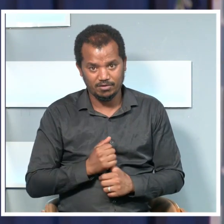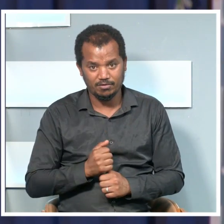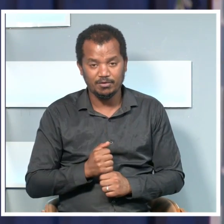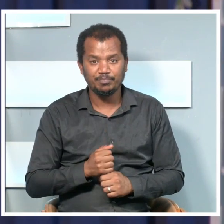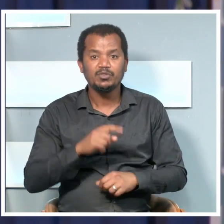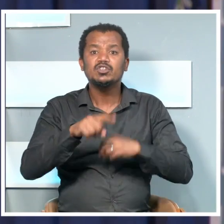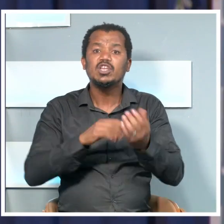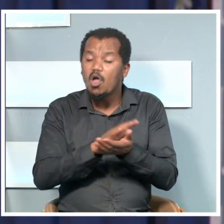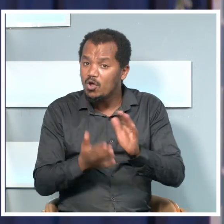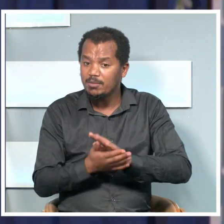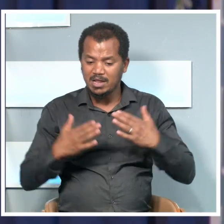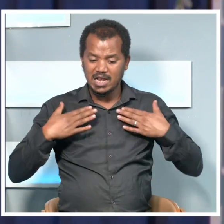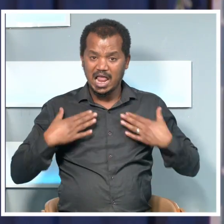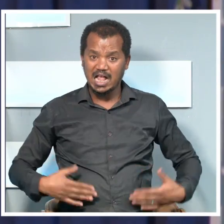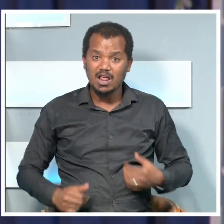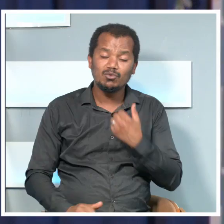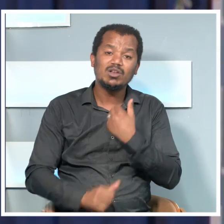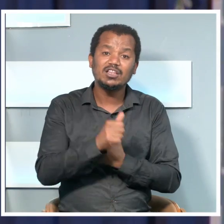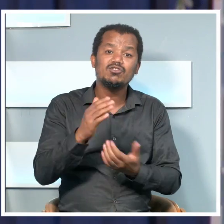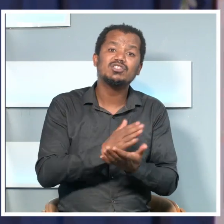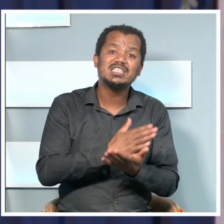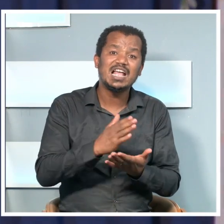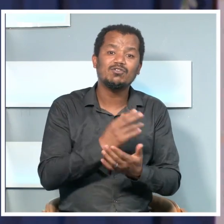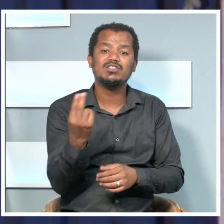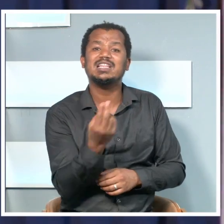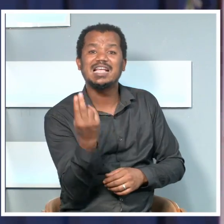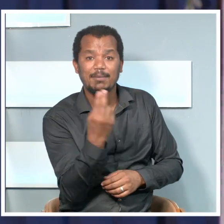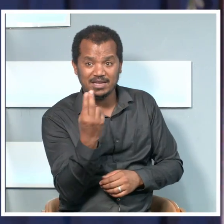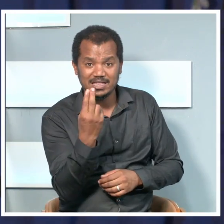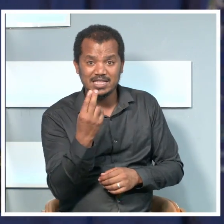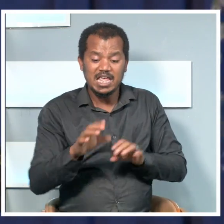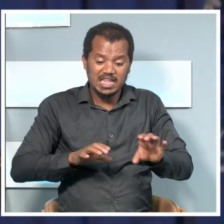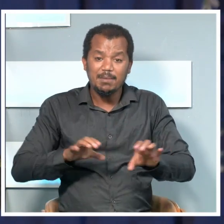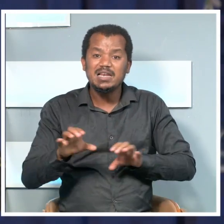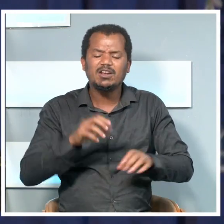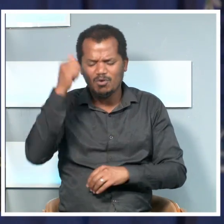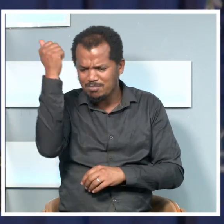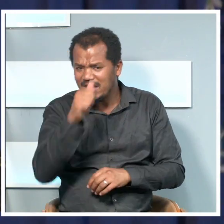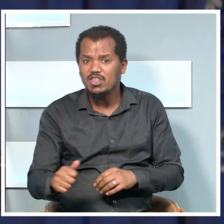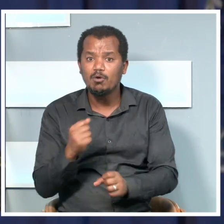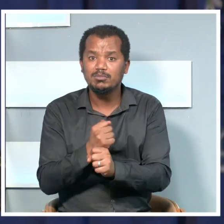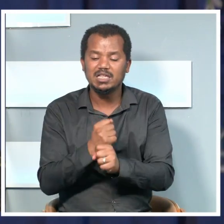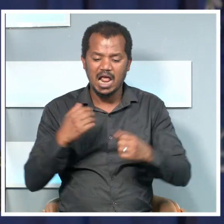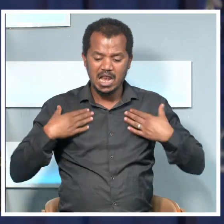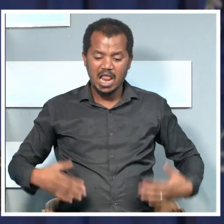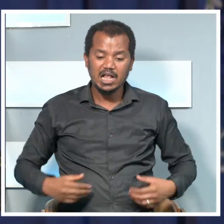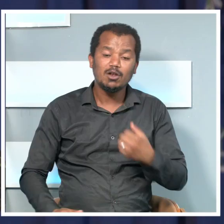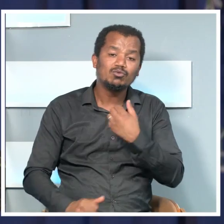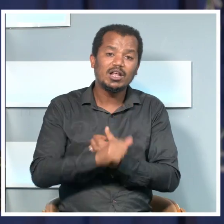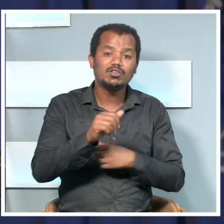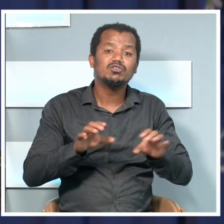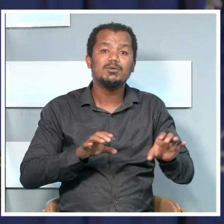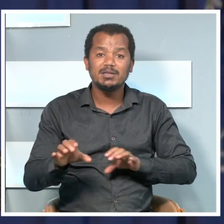ነው። ስለሆነም ለአካል ጉዳተኞች ተሳትፎን ተጠቃሚነት የምናደርገው ማንኛውም ስራ